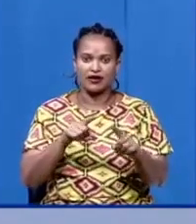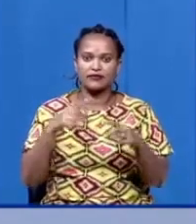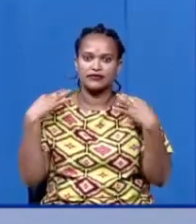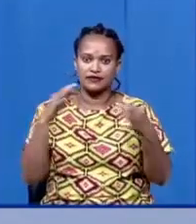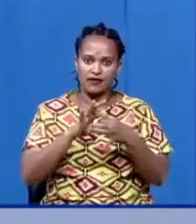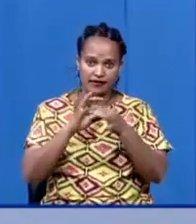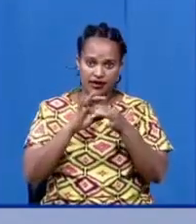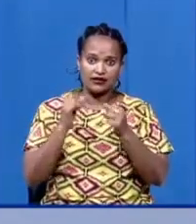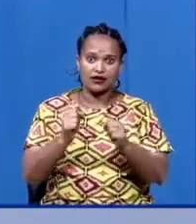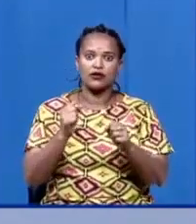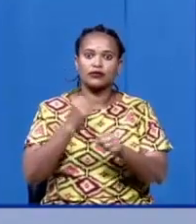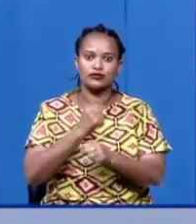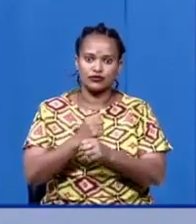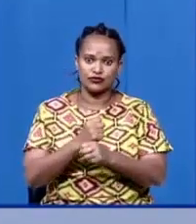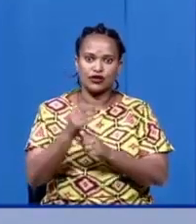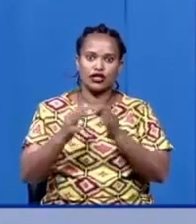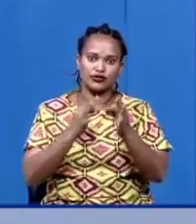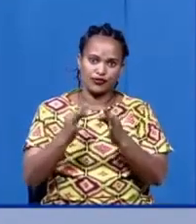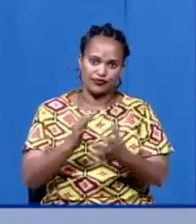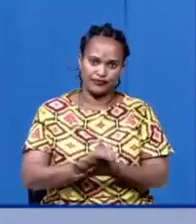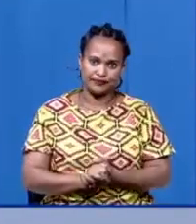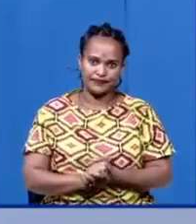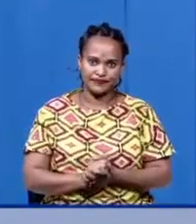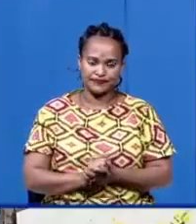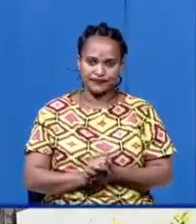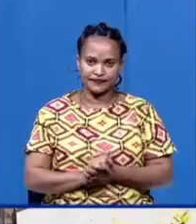سيفيك محبرات أتناغيرهم كم زسرحو قليت أم